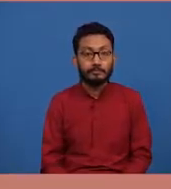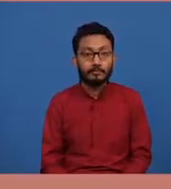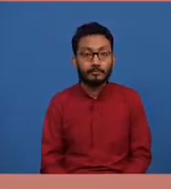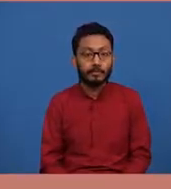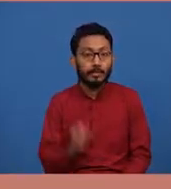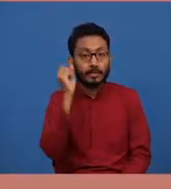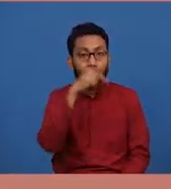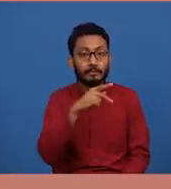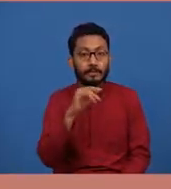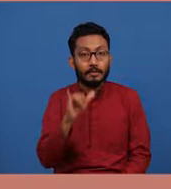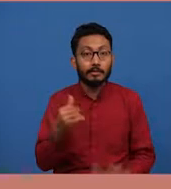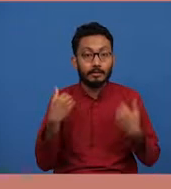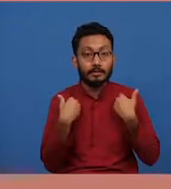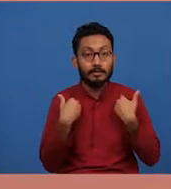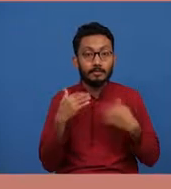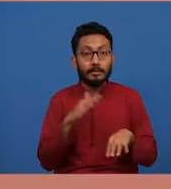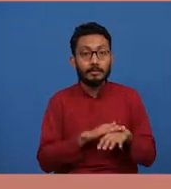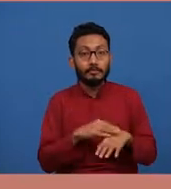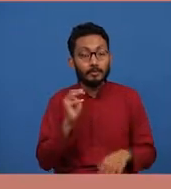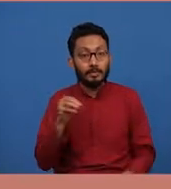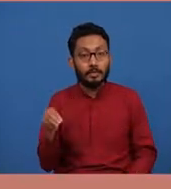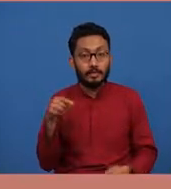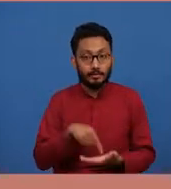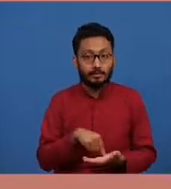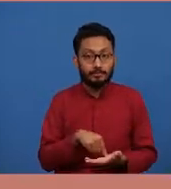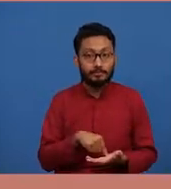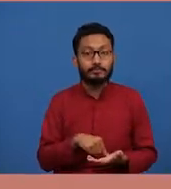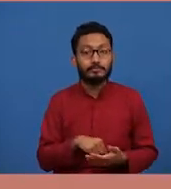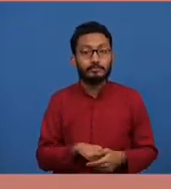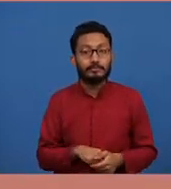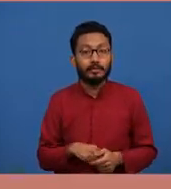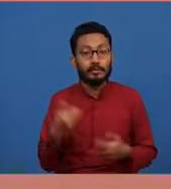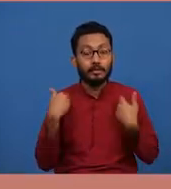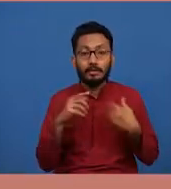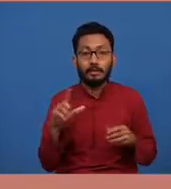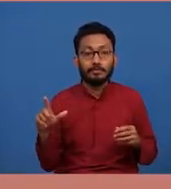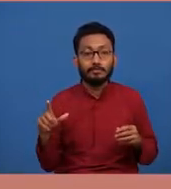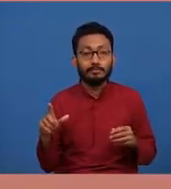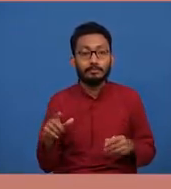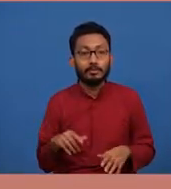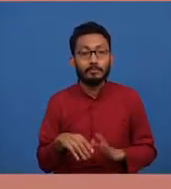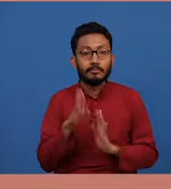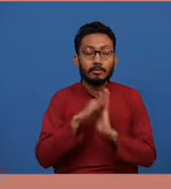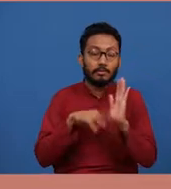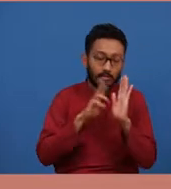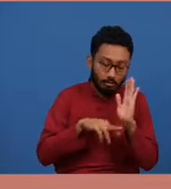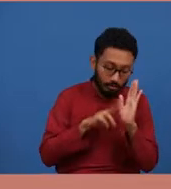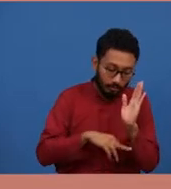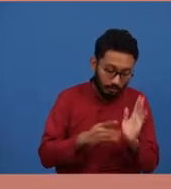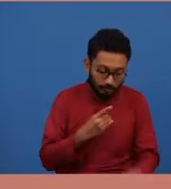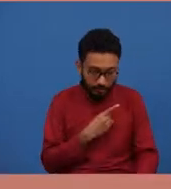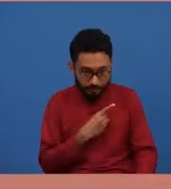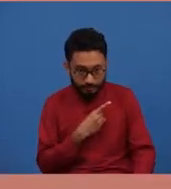sikap yang ada pada murid ini adalah merendah diri.